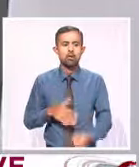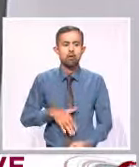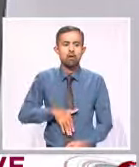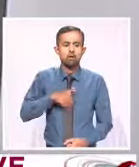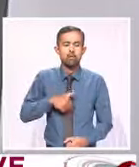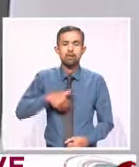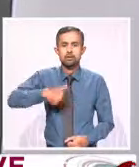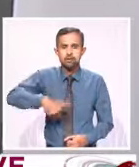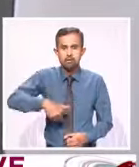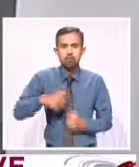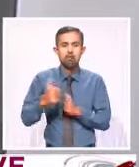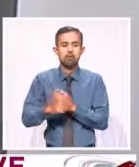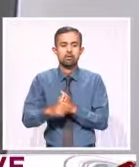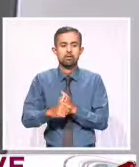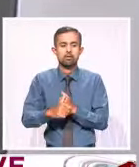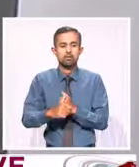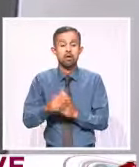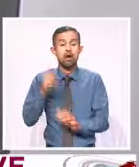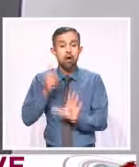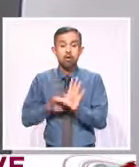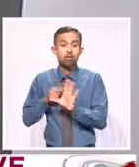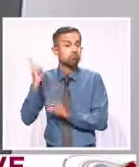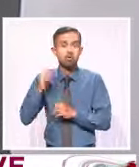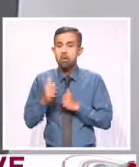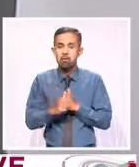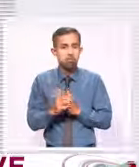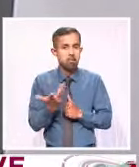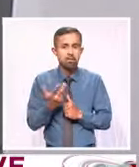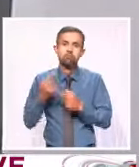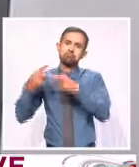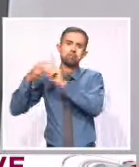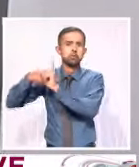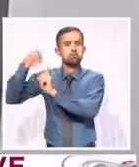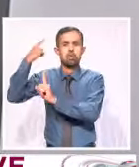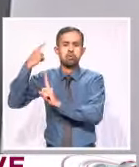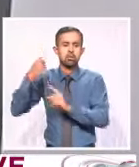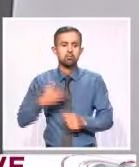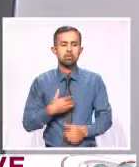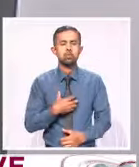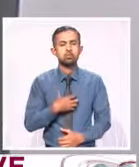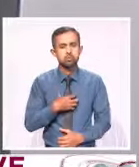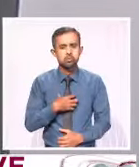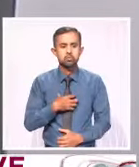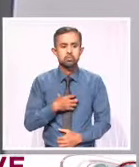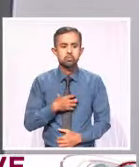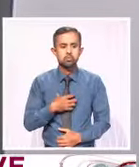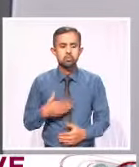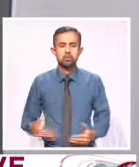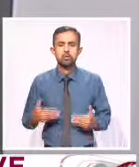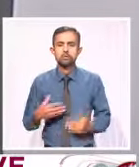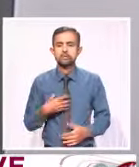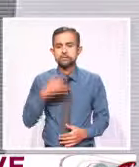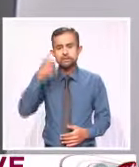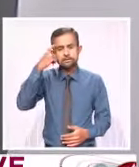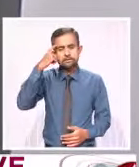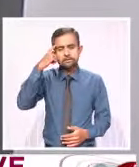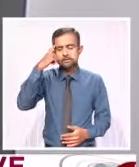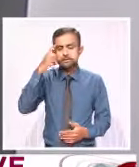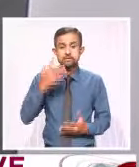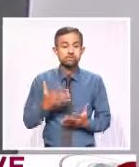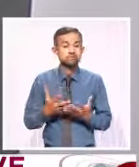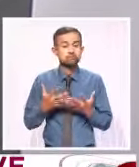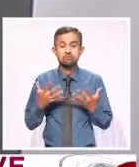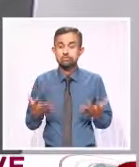හැටියට මේ ක්‍රිකට් ටික හදන්න. මේගොල්ලෝ අවුරුදු ගානක් හැදුවේ නැහනේ. ඒගොල්ලෝ හැදුණා. ඉතින් මම හරි කනගාටු වෙනවා. මම අද ඇත්තටම කලකිරුණා.